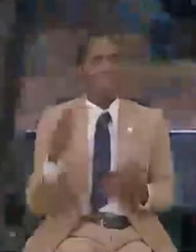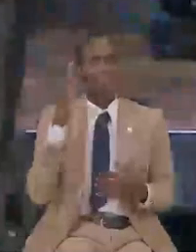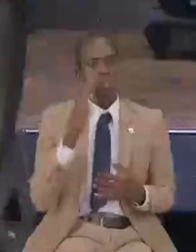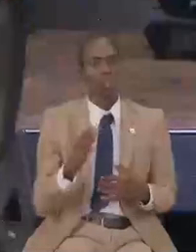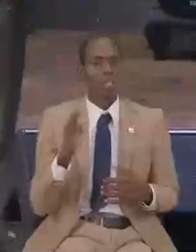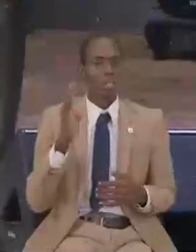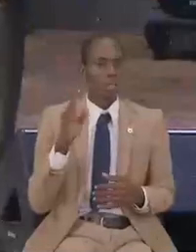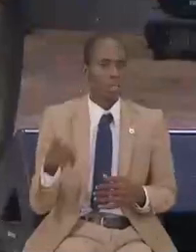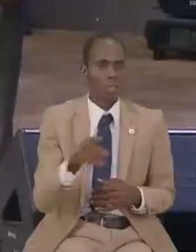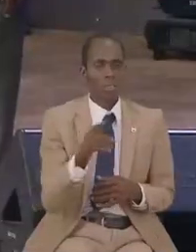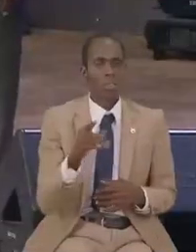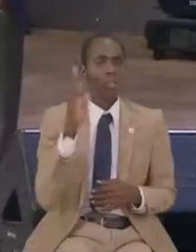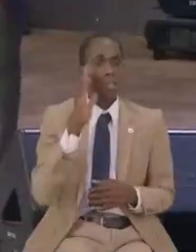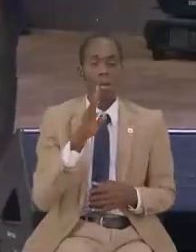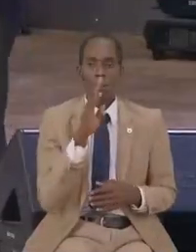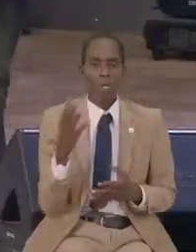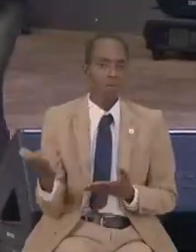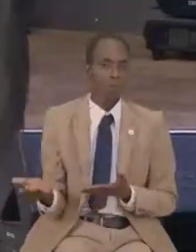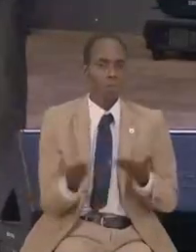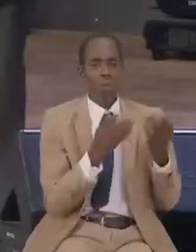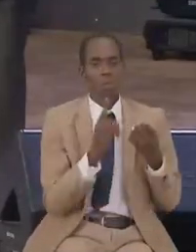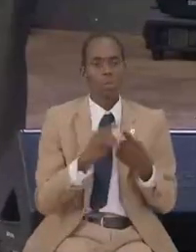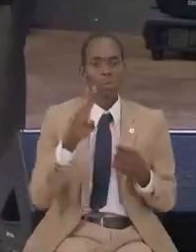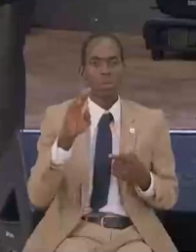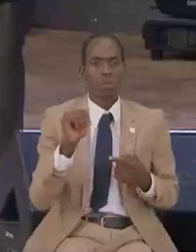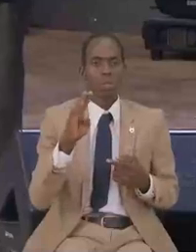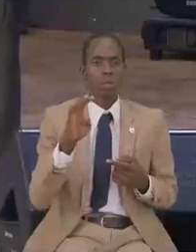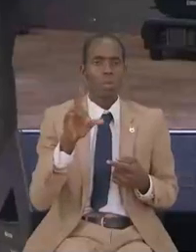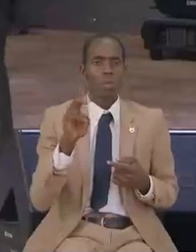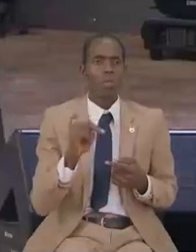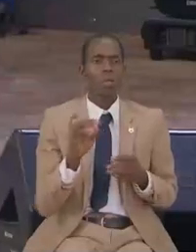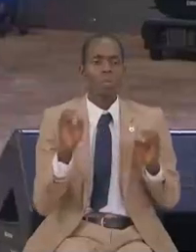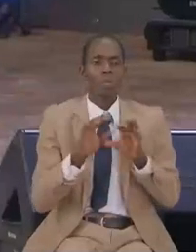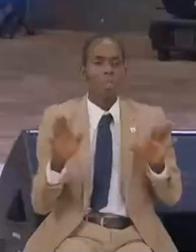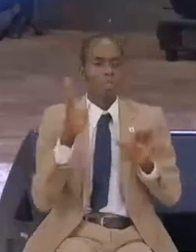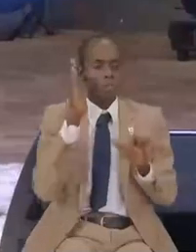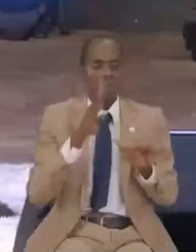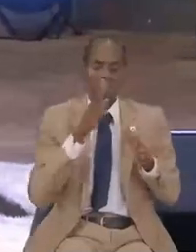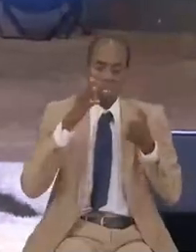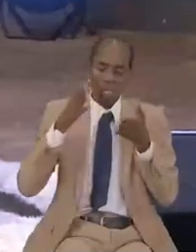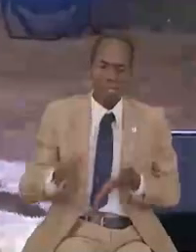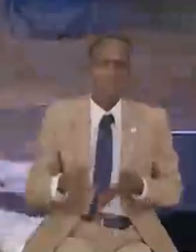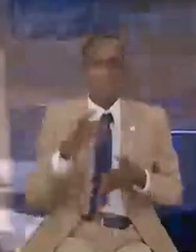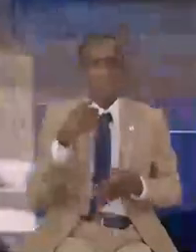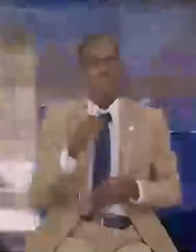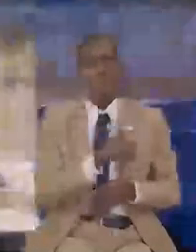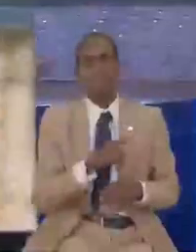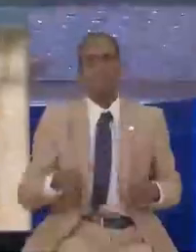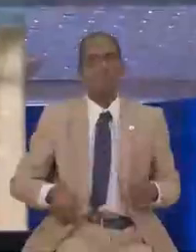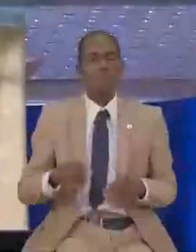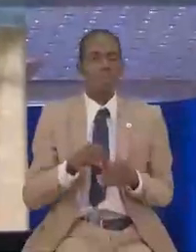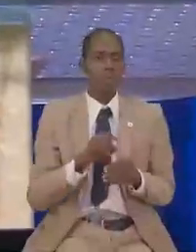n'en restera rien, dit l'Éternel. Verset 7.